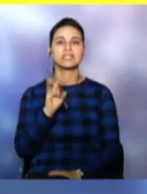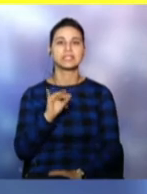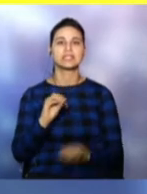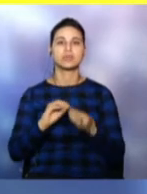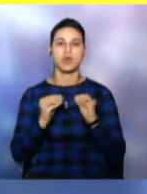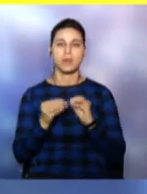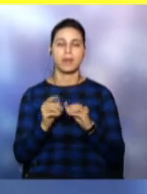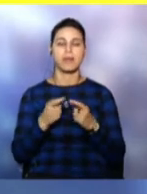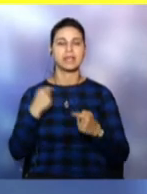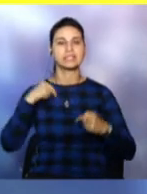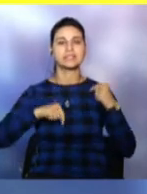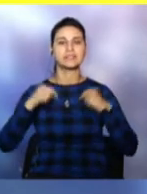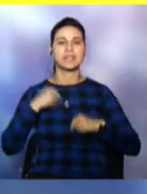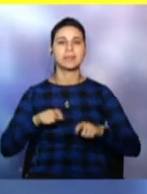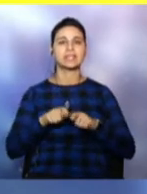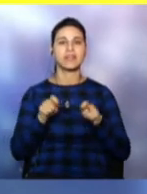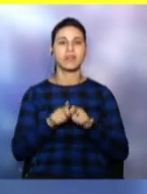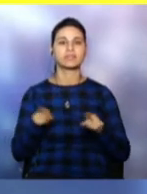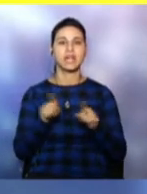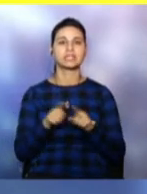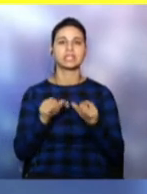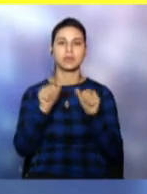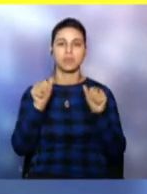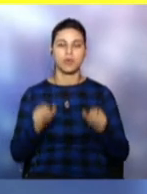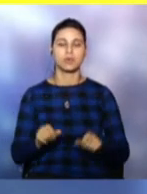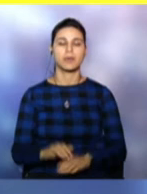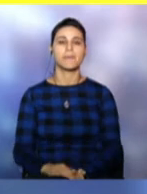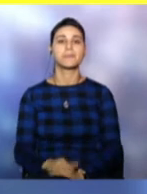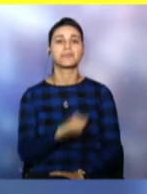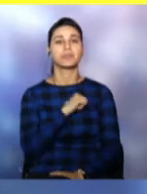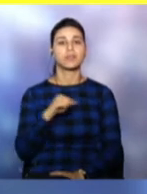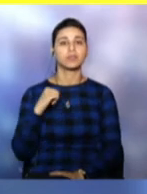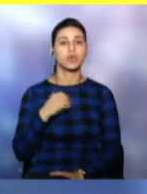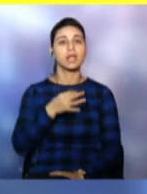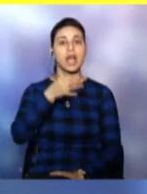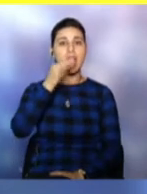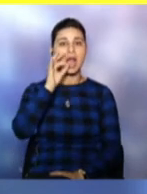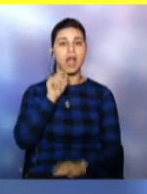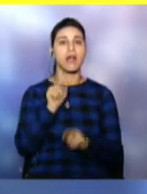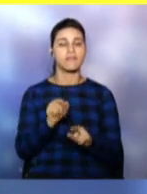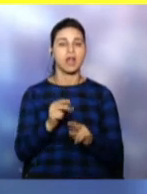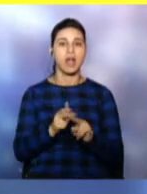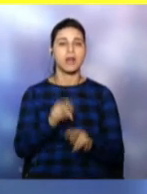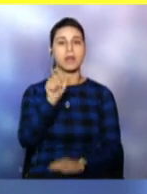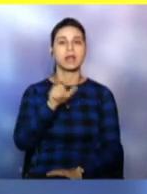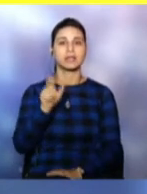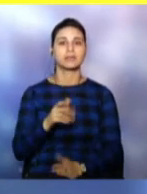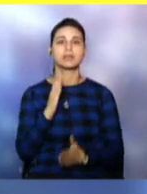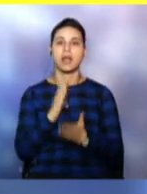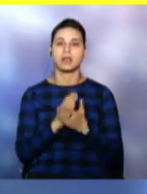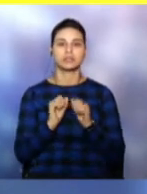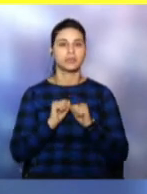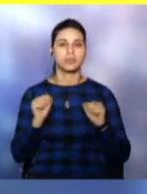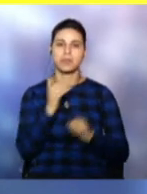ანუ ნივთიერებათა ცვლის დარღვევის ასეთი ფორმა. თავად კოფეინი, რა თქმა უნდა, ამ ადამიანებისათვის არის